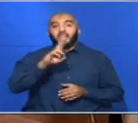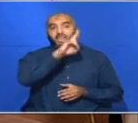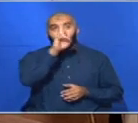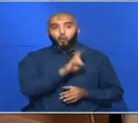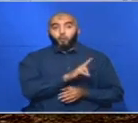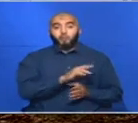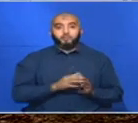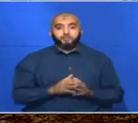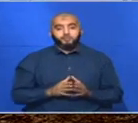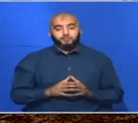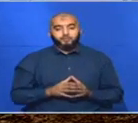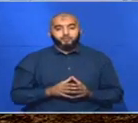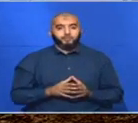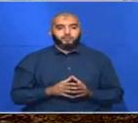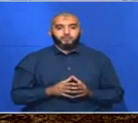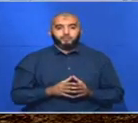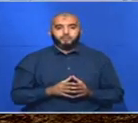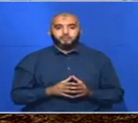لله تفضلي